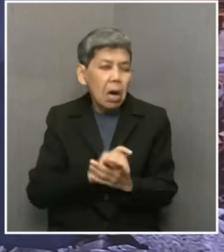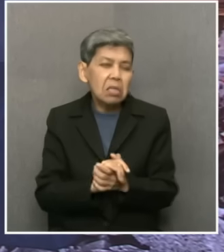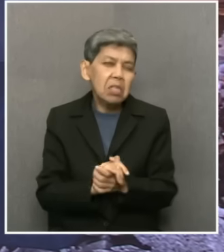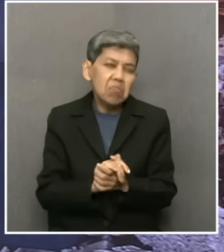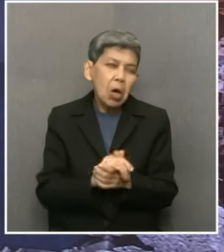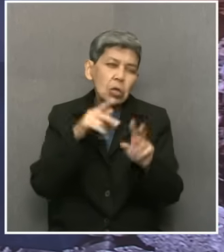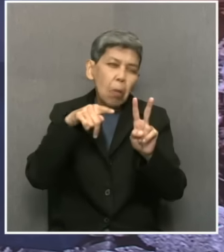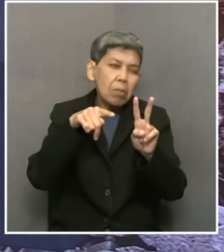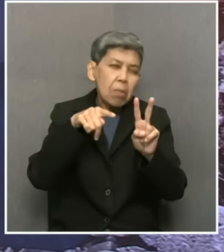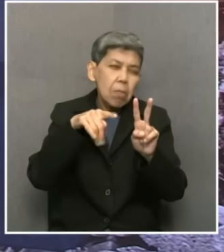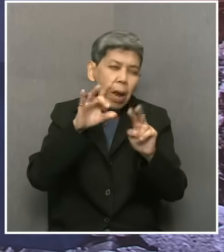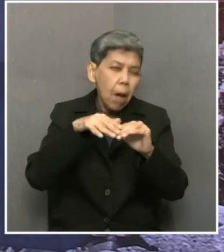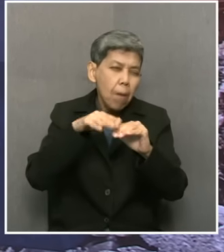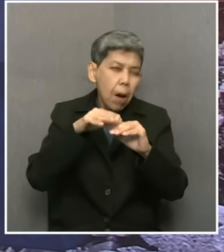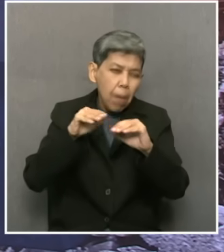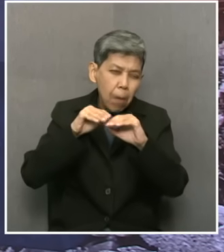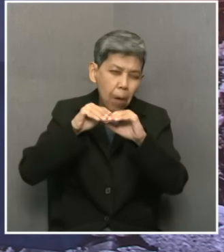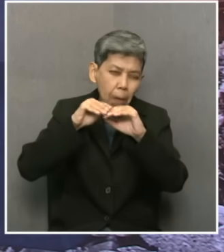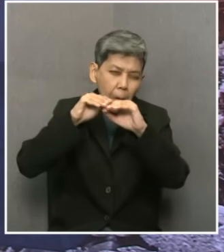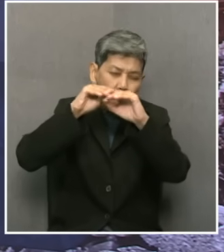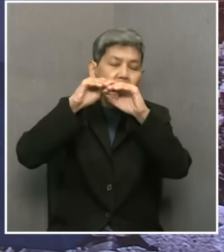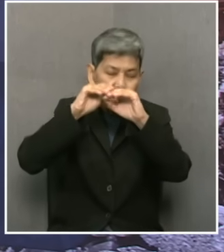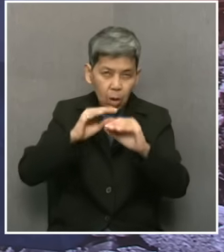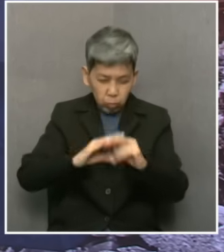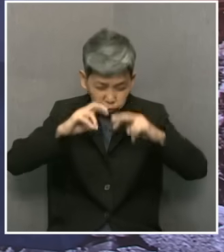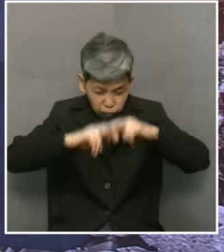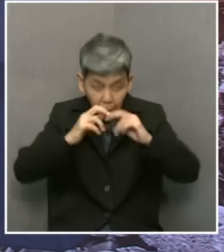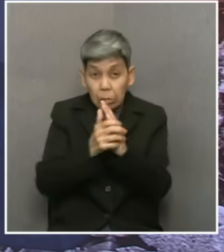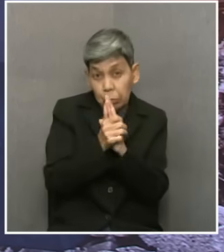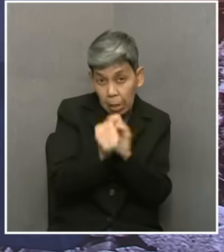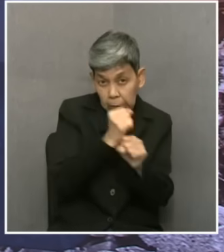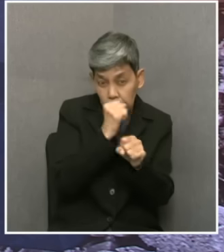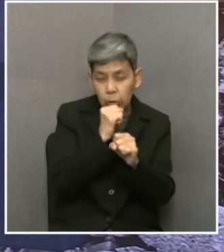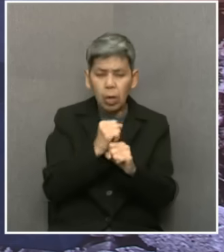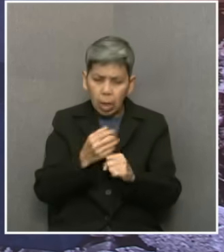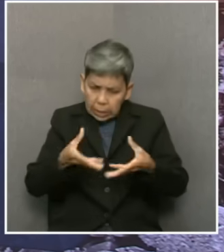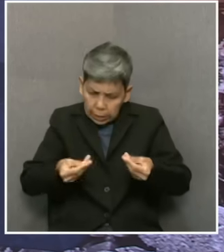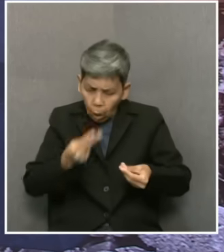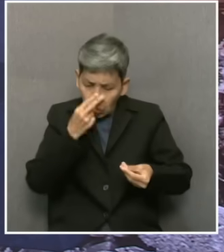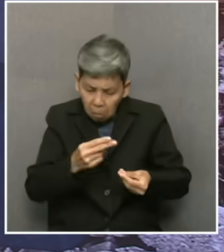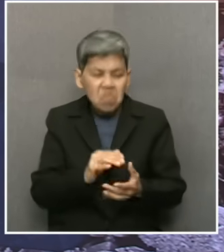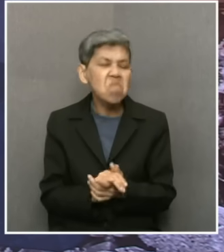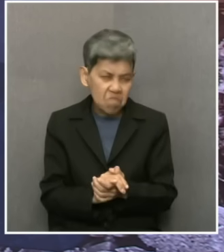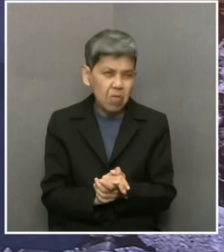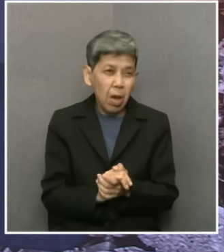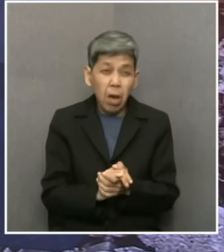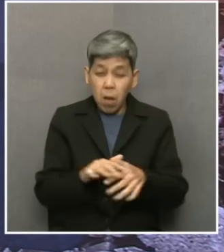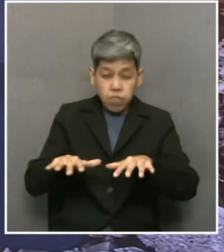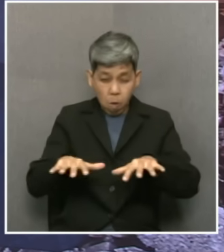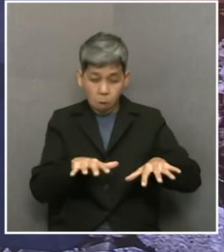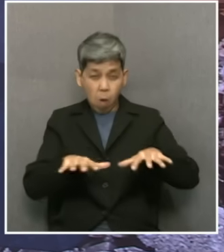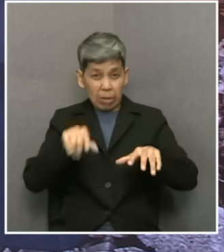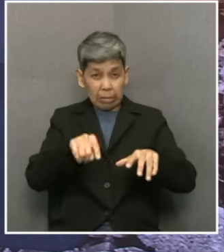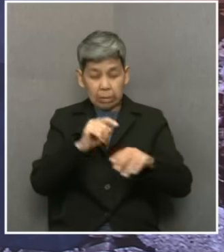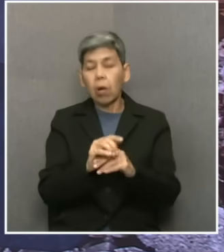หยุดอยู่แค่นี้ค่ะเพราะว่านักวิเคราะห์ผู้เชี่ยวชาญรวมไปถึงนักธรณีวิทยาก็บอกเลยว่าแผ่นดินไหวที่เกิดขึ้น